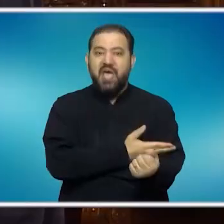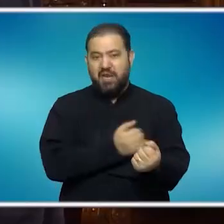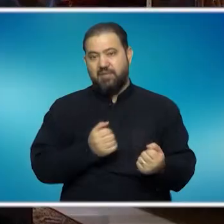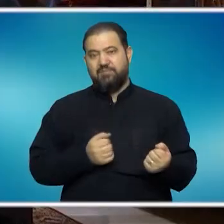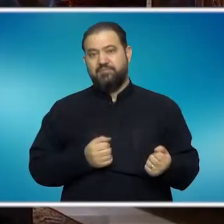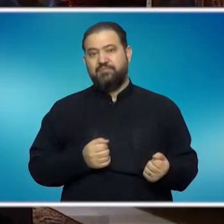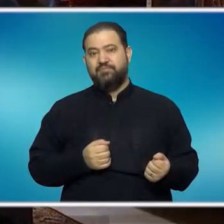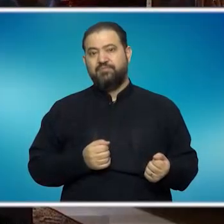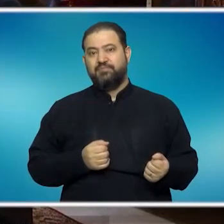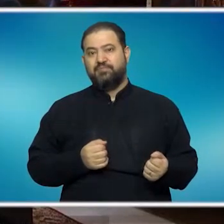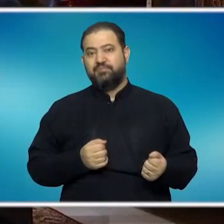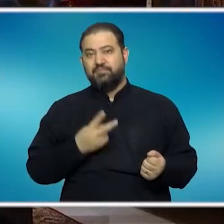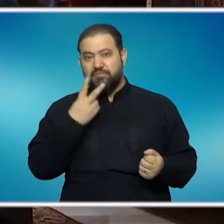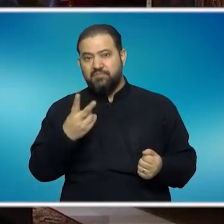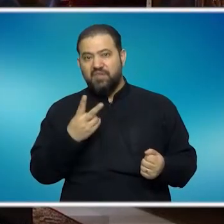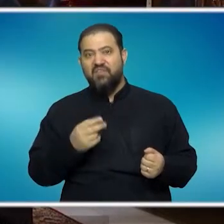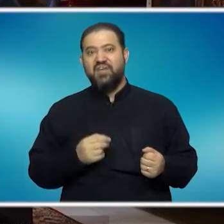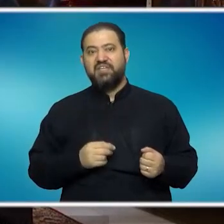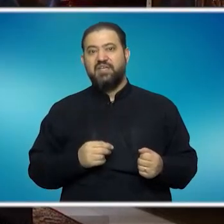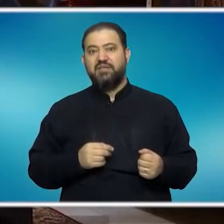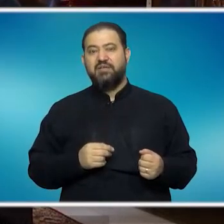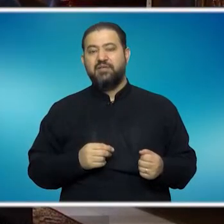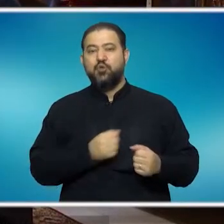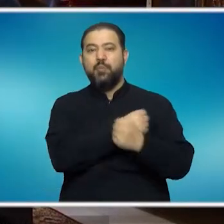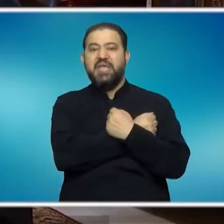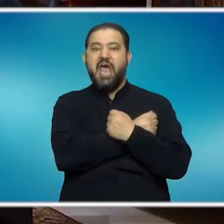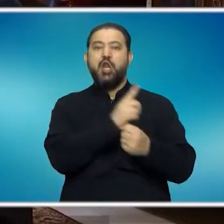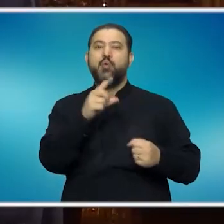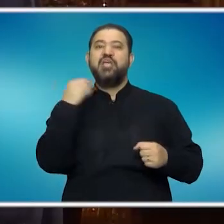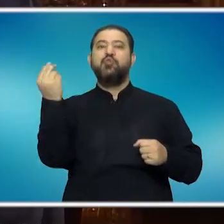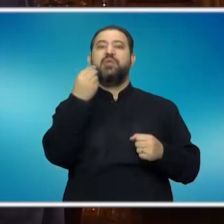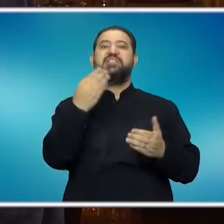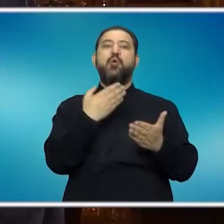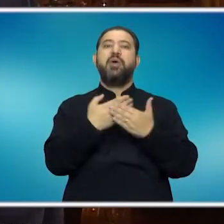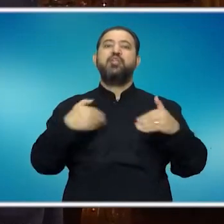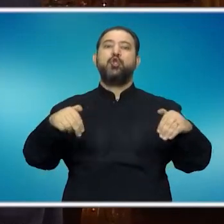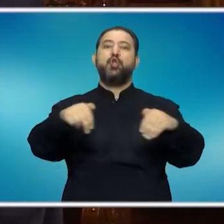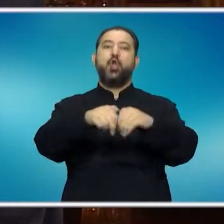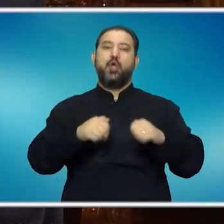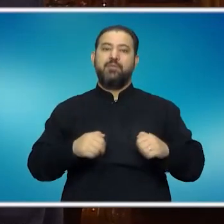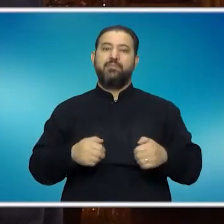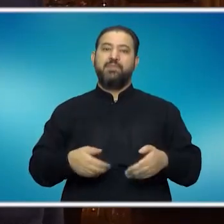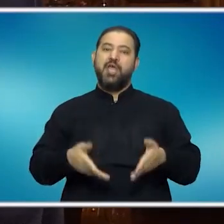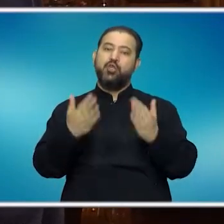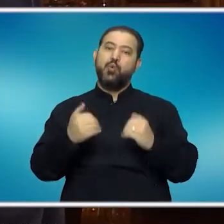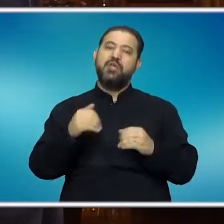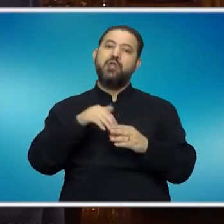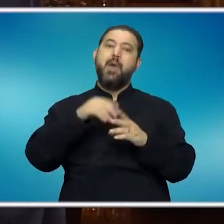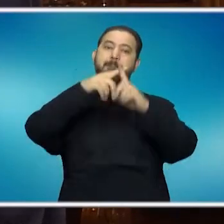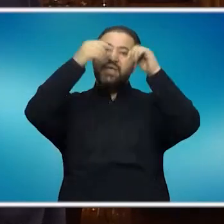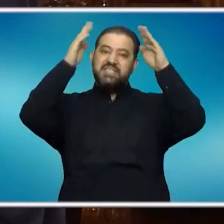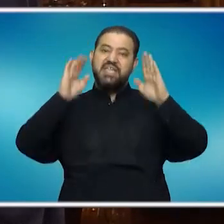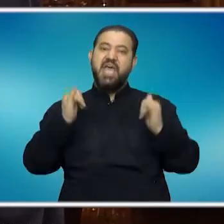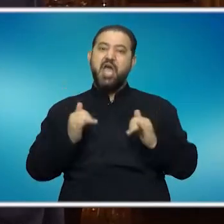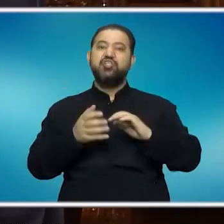mai departe, se plasticizează, se concretizează și iau o existență. Dar ca urmare a dialogului cu Dumnezeu. Noi venim în biserică